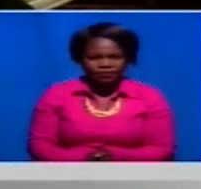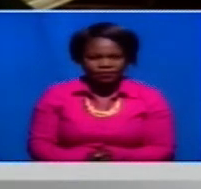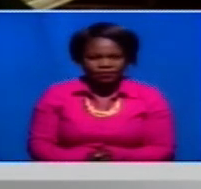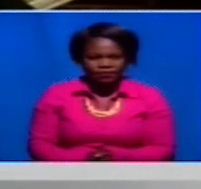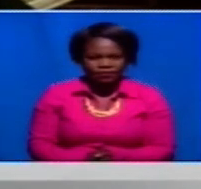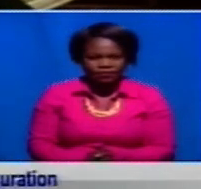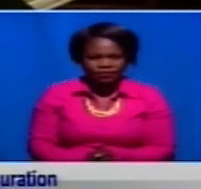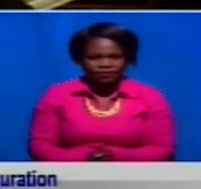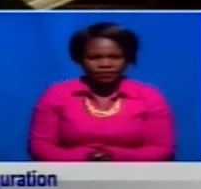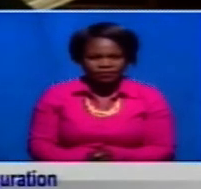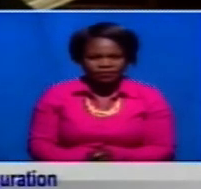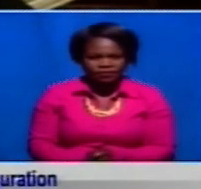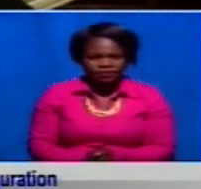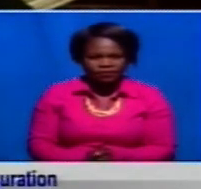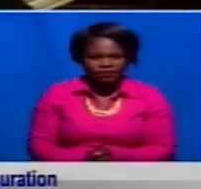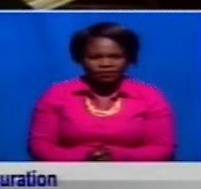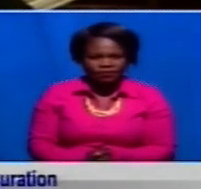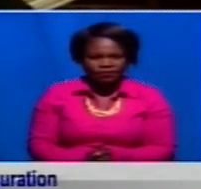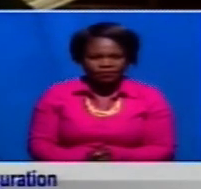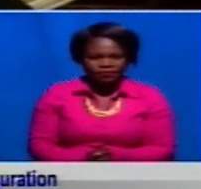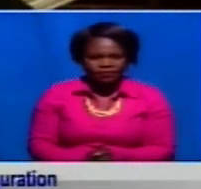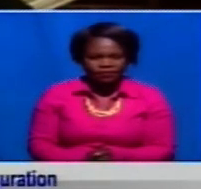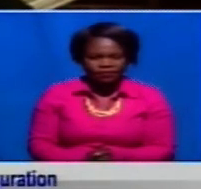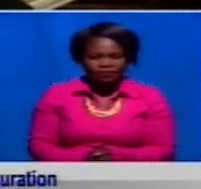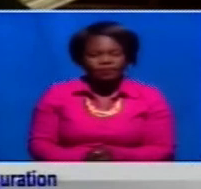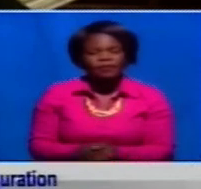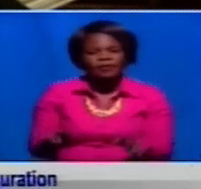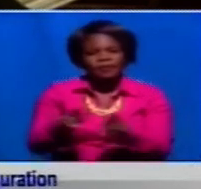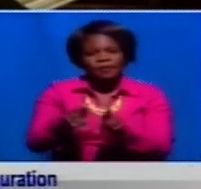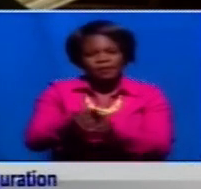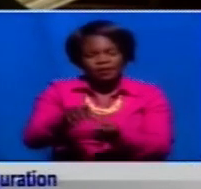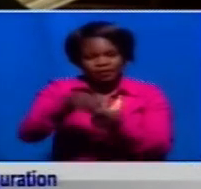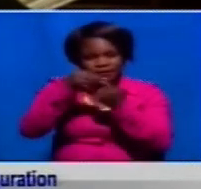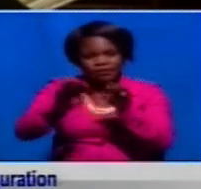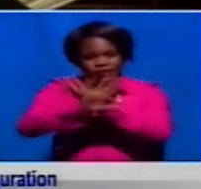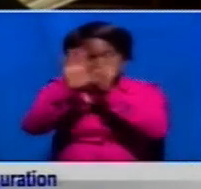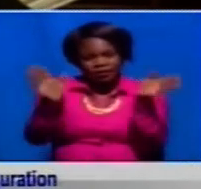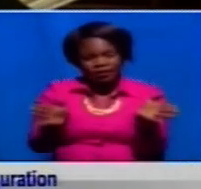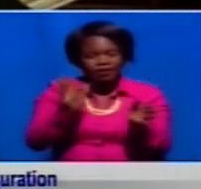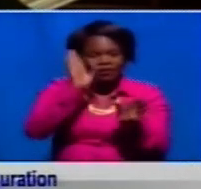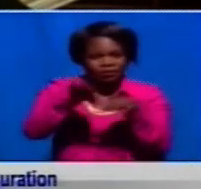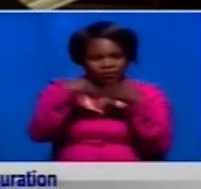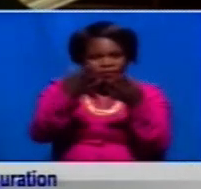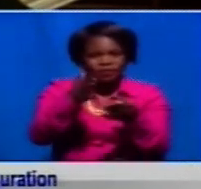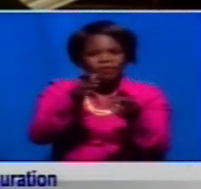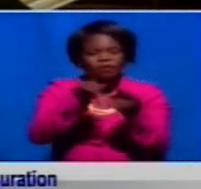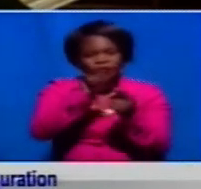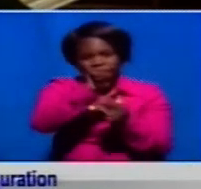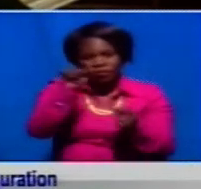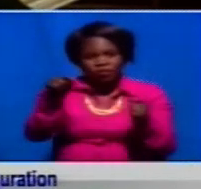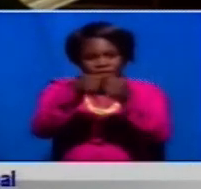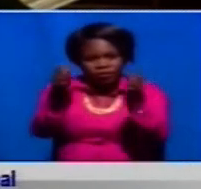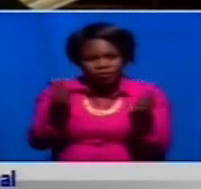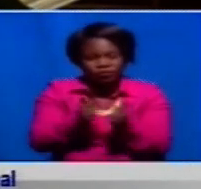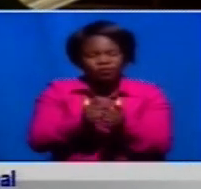比亚可持续发展的这个能力。 And special priority will be given to those areas such as